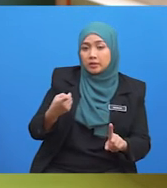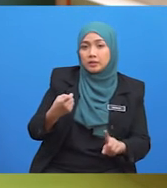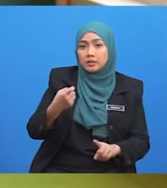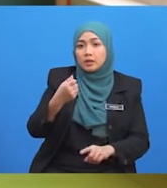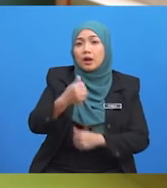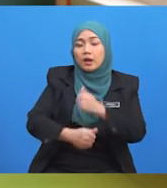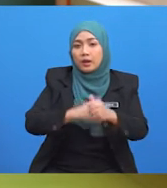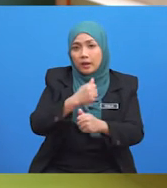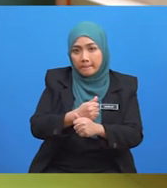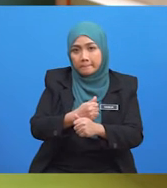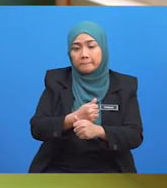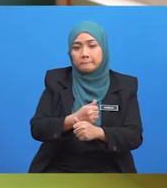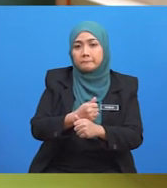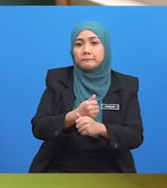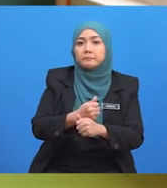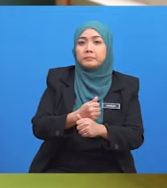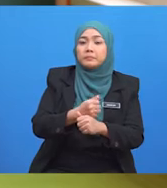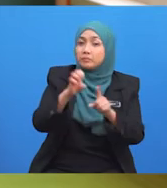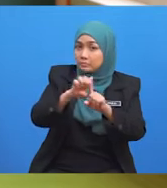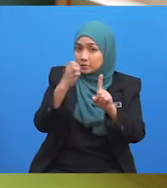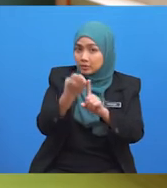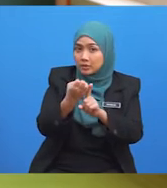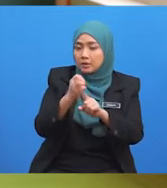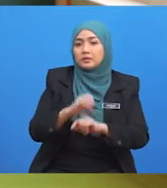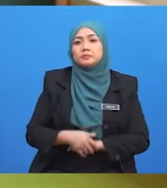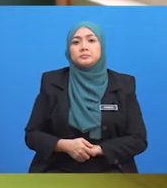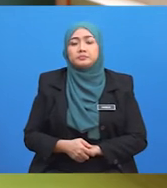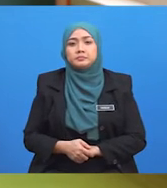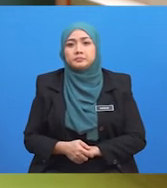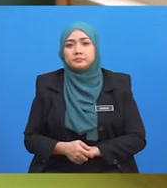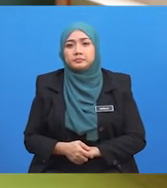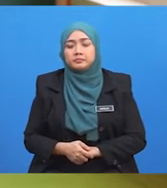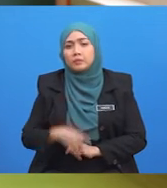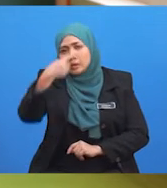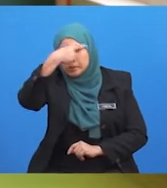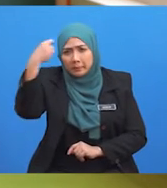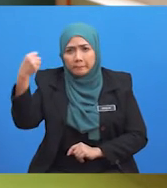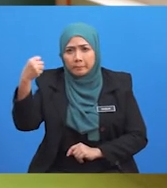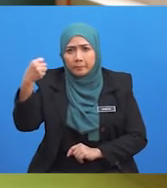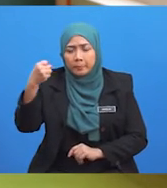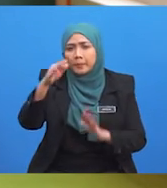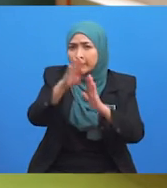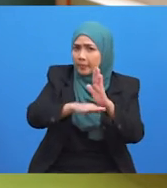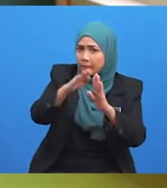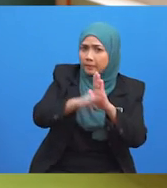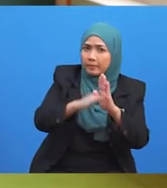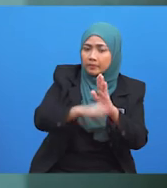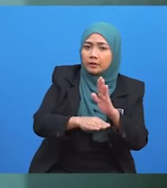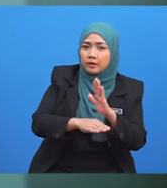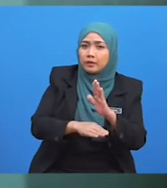jadi yang diperolehi dari alam sekitar kerana kurang kesan